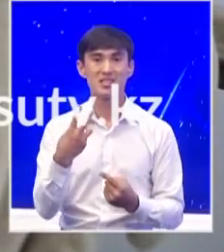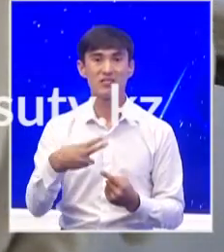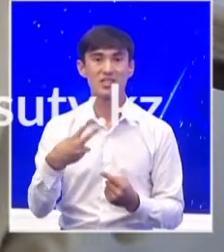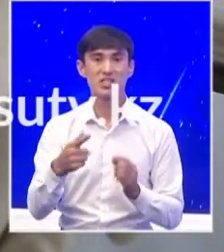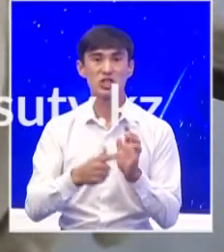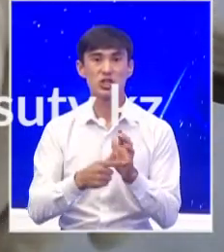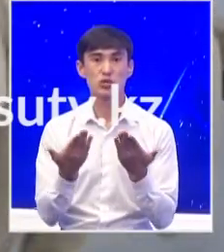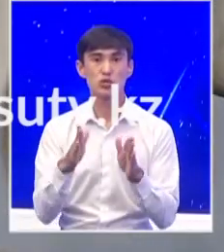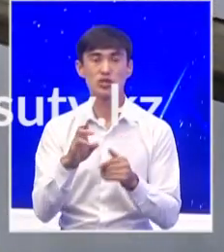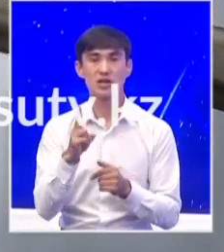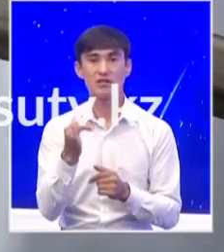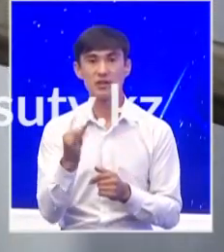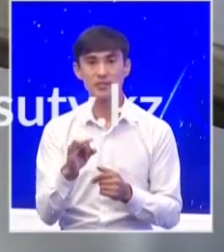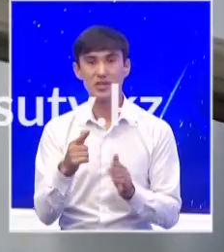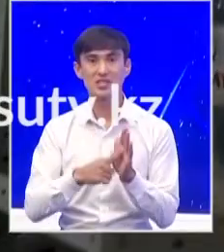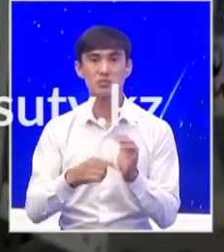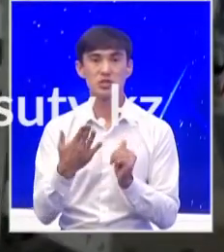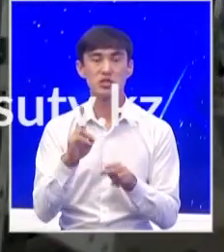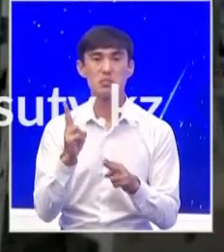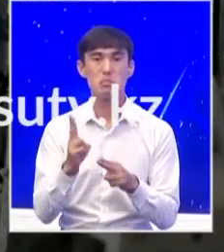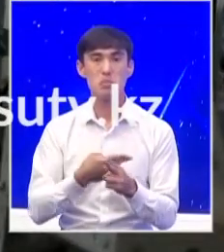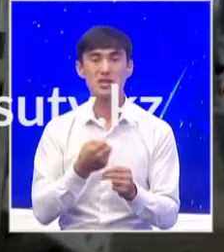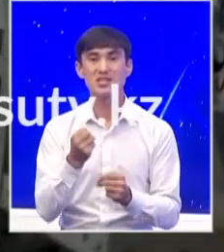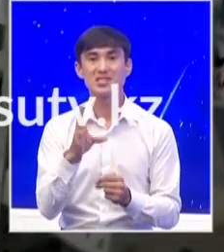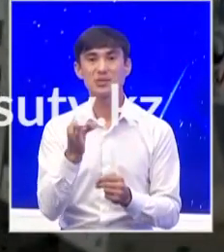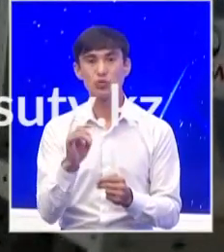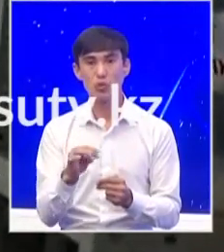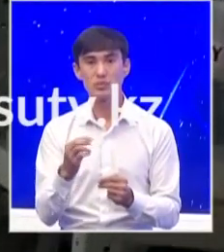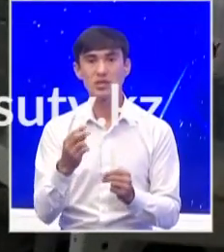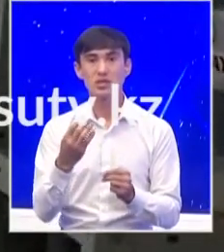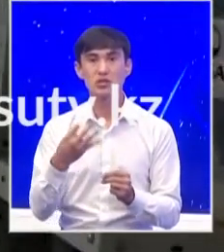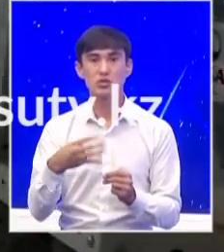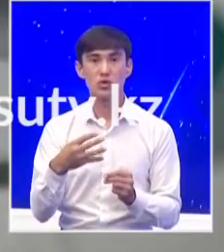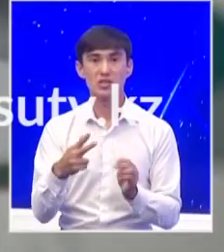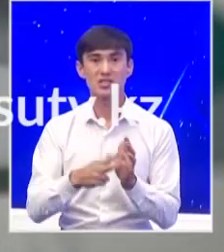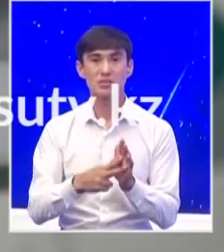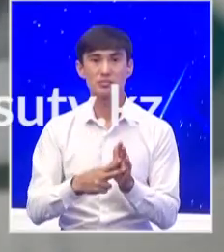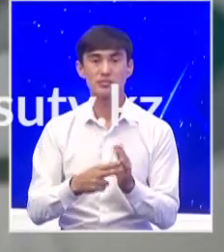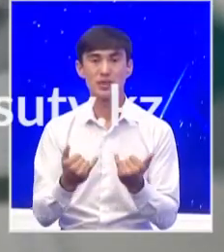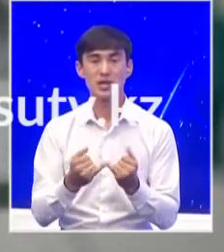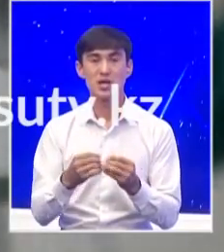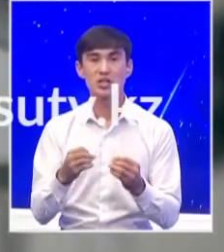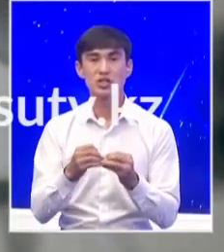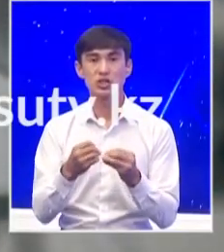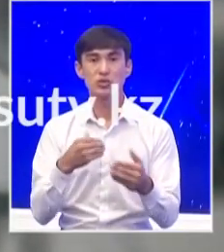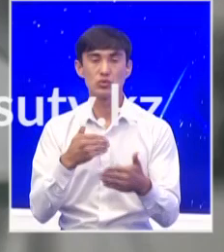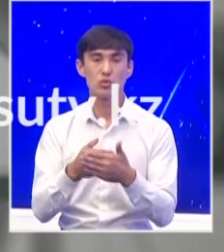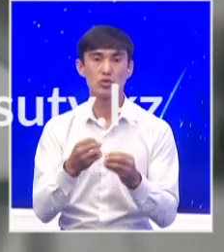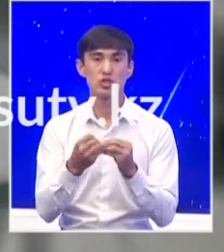них бессимптомные, а 47 зараженным еще нет 14 лет. Темп прироста за последнюю неделю